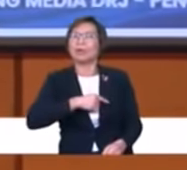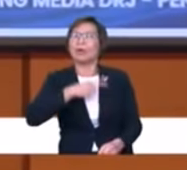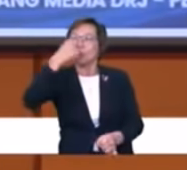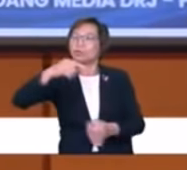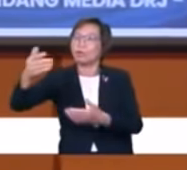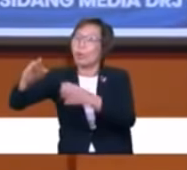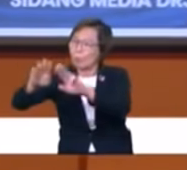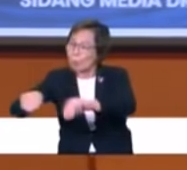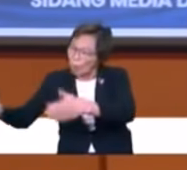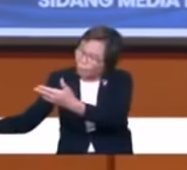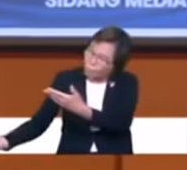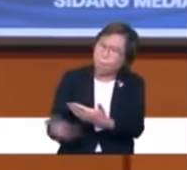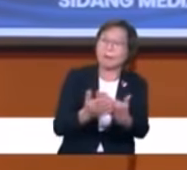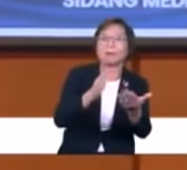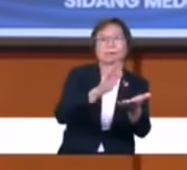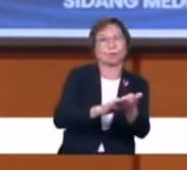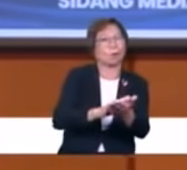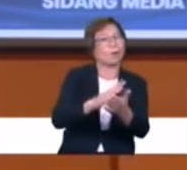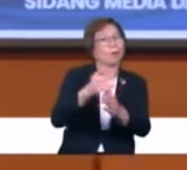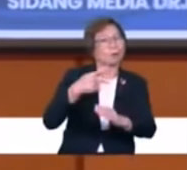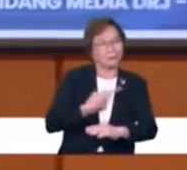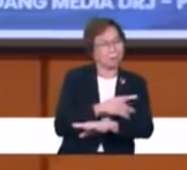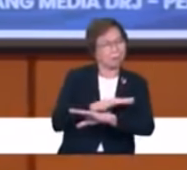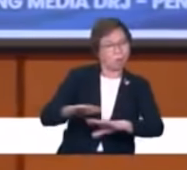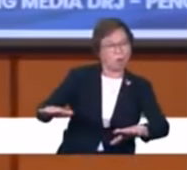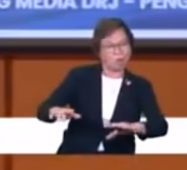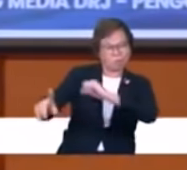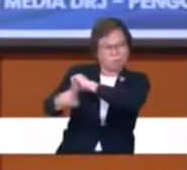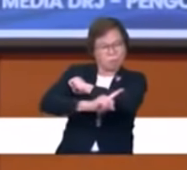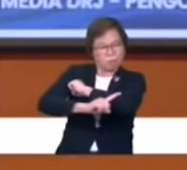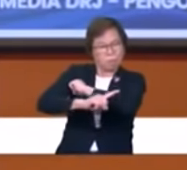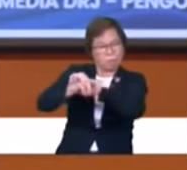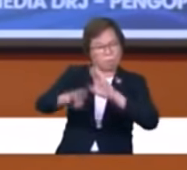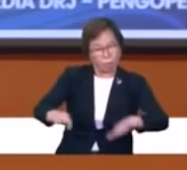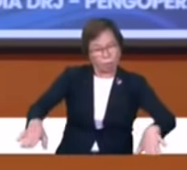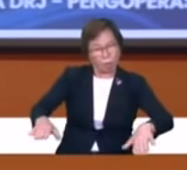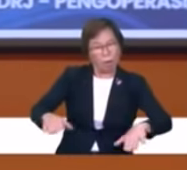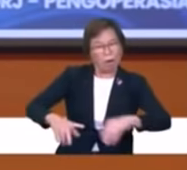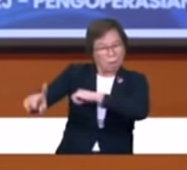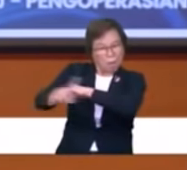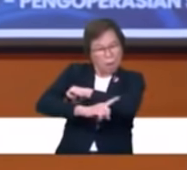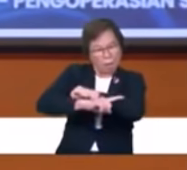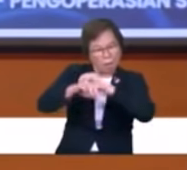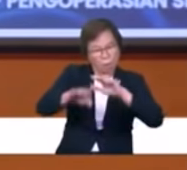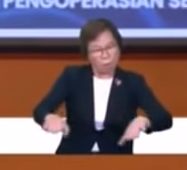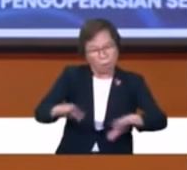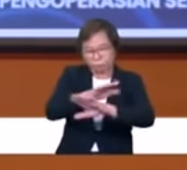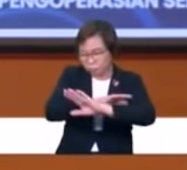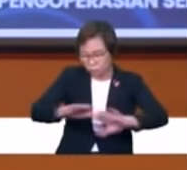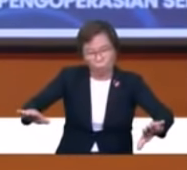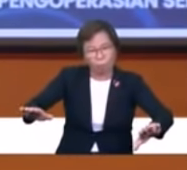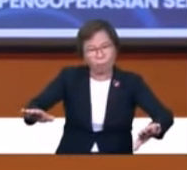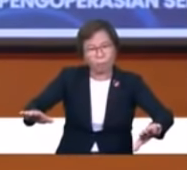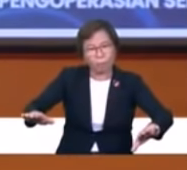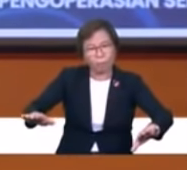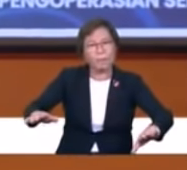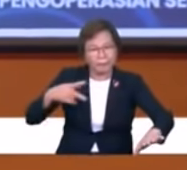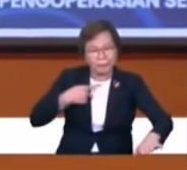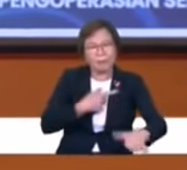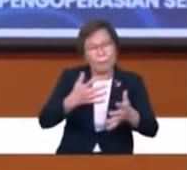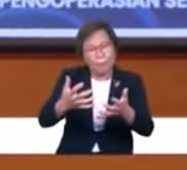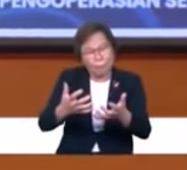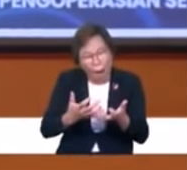kembali ke sekolah bukan Kitana napa Nis mereka buka kita anak Dando mereka bercerita boleh-boleh nya